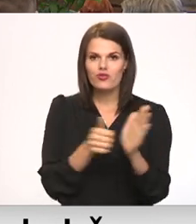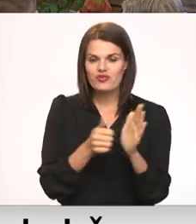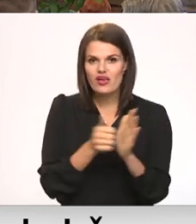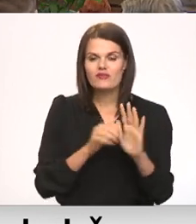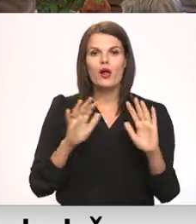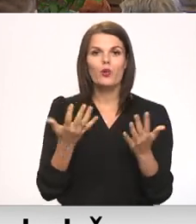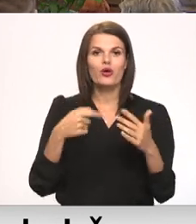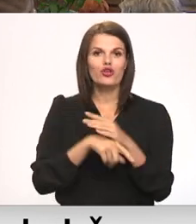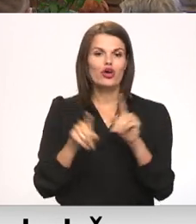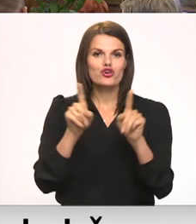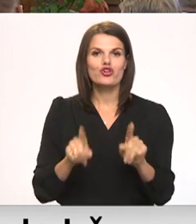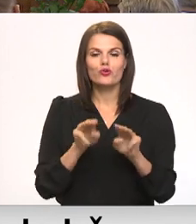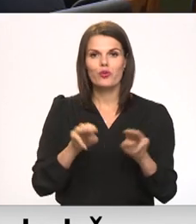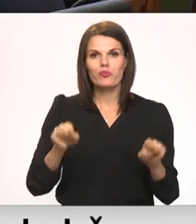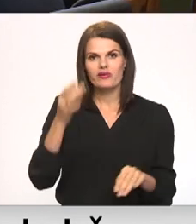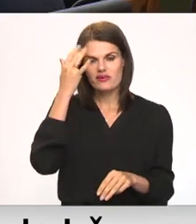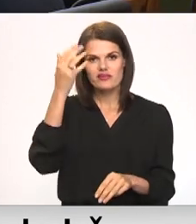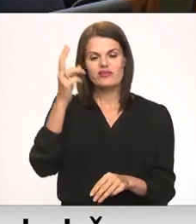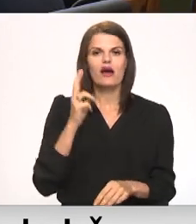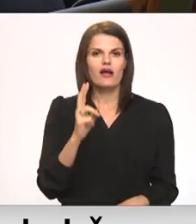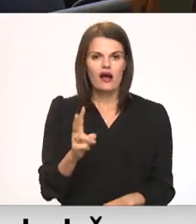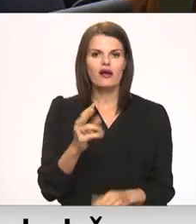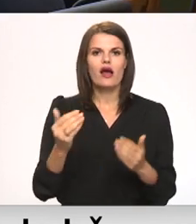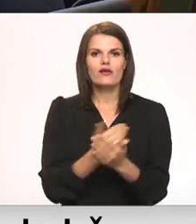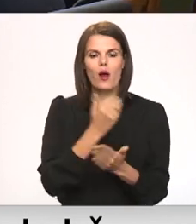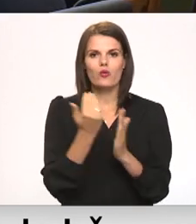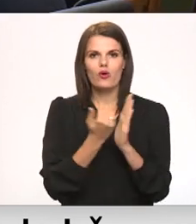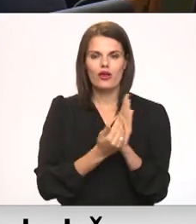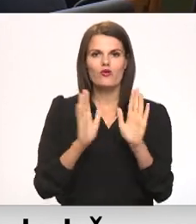ministrijas amatpersona cer, ka jauno regulējumu ieviest varētu vēl šīs parlamenta sasaukums.